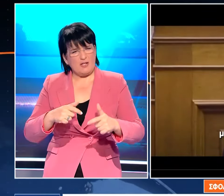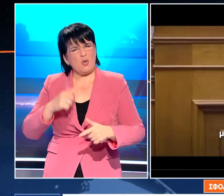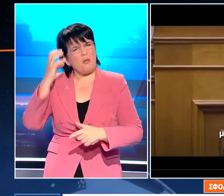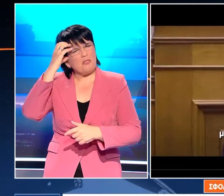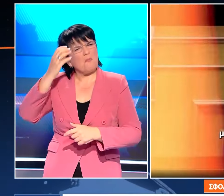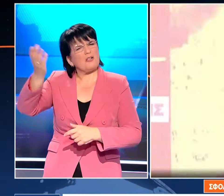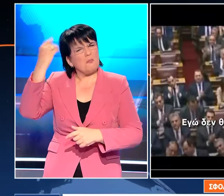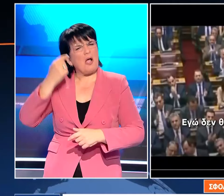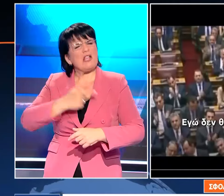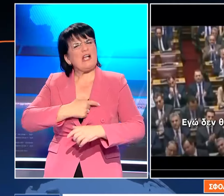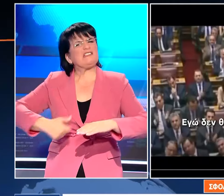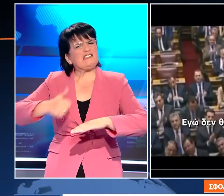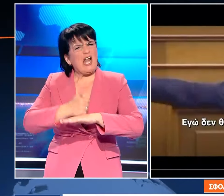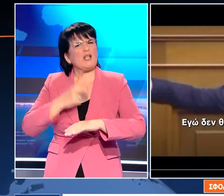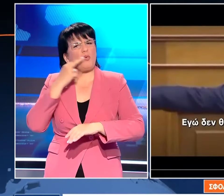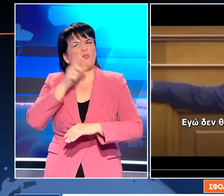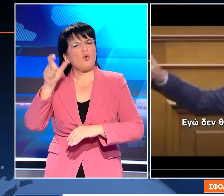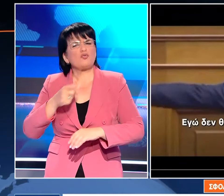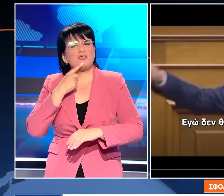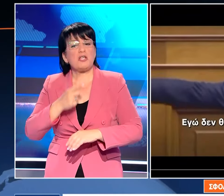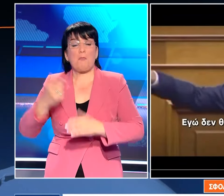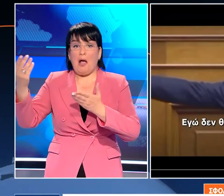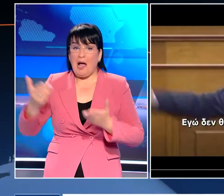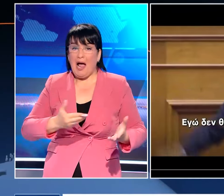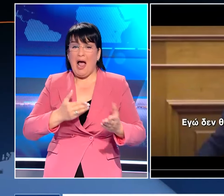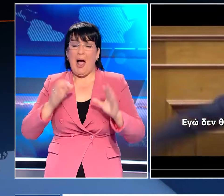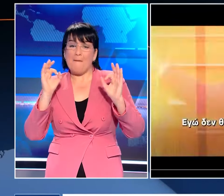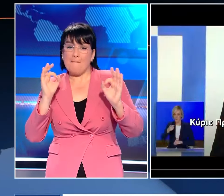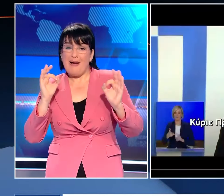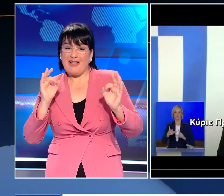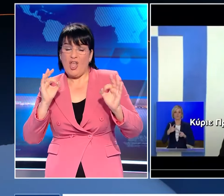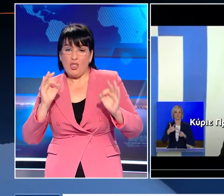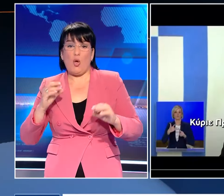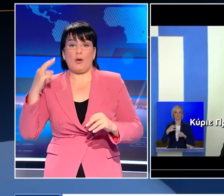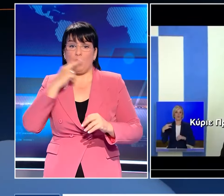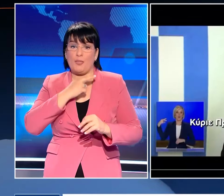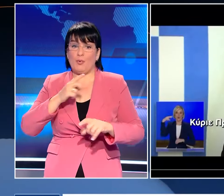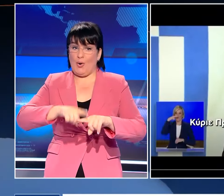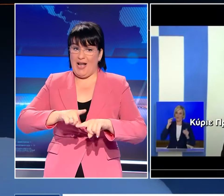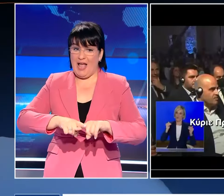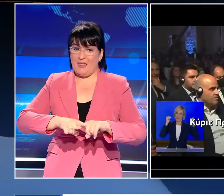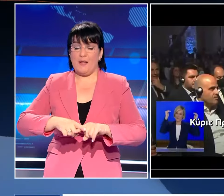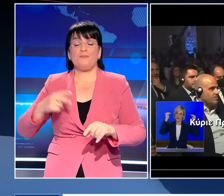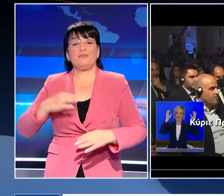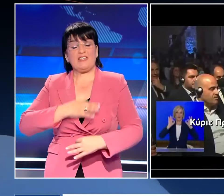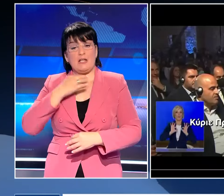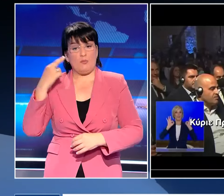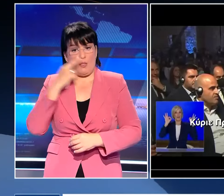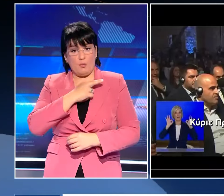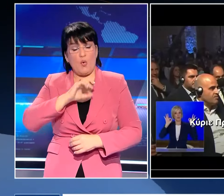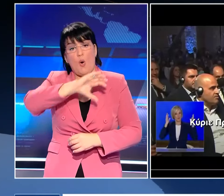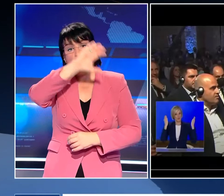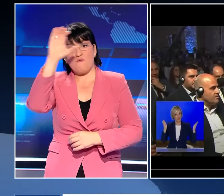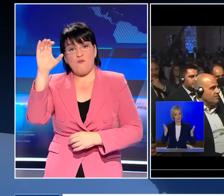άλλων στελεχών της Νέας Δημοκρατίας. Εγώ δεν θα πω ποτέ καλωσορίζω τον Μακεδόνα πρωθυπουργό στη χώρα. Κύριε Πρωθυπουργέ της Βόρειας Μακεδονίας,